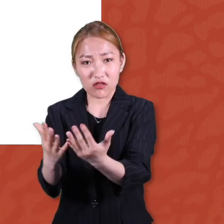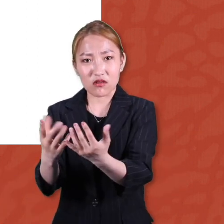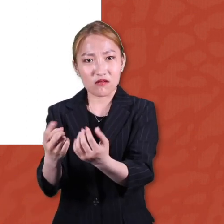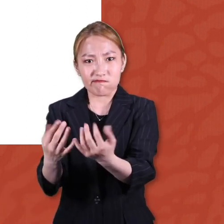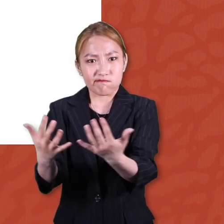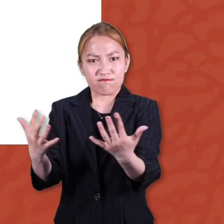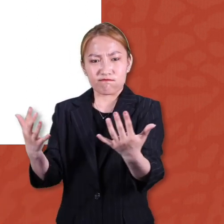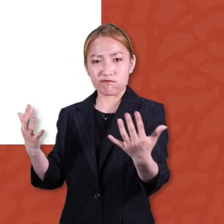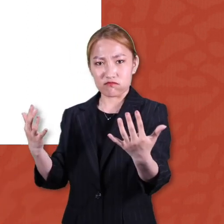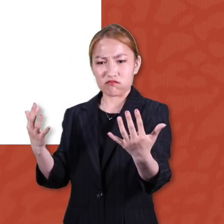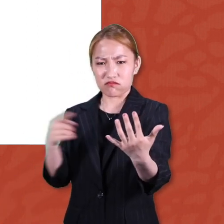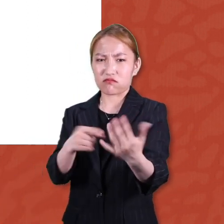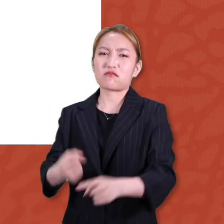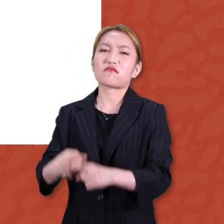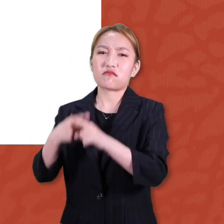байна.